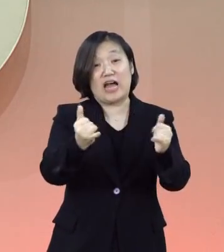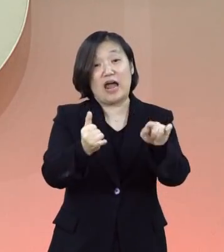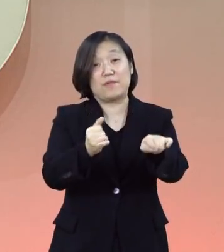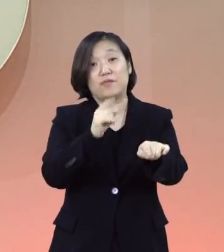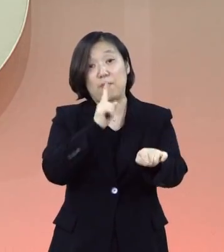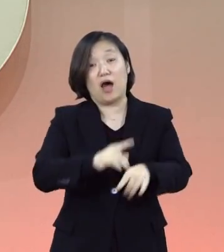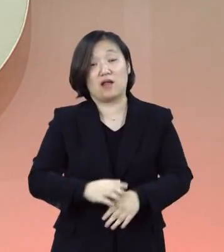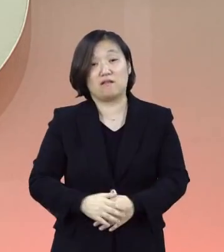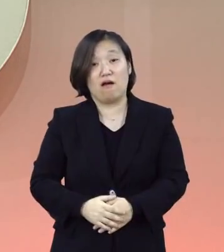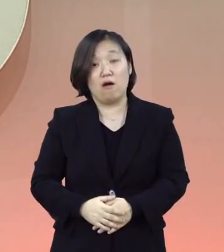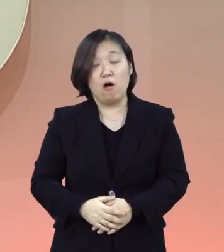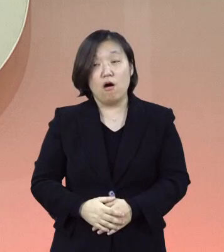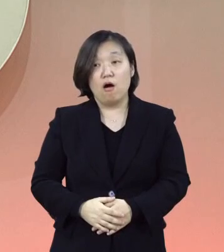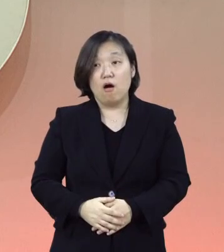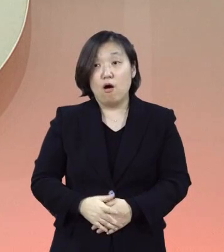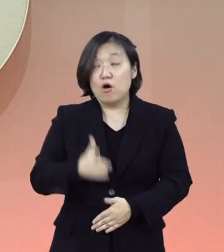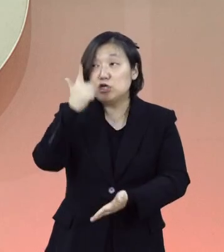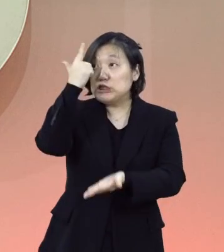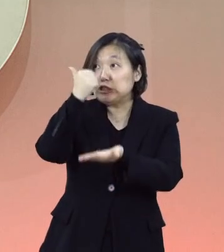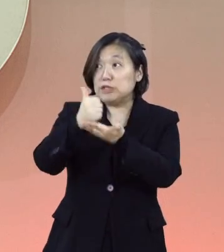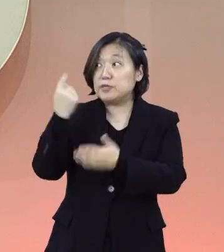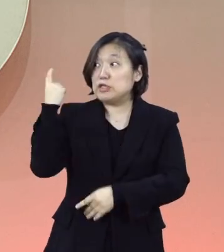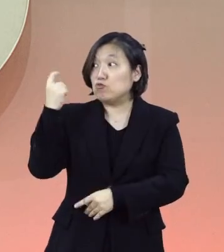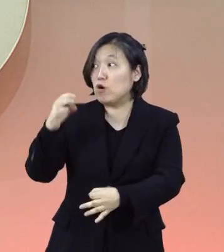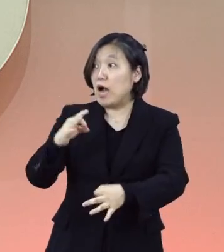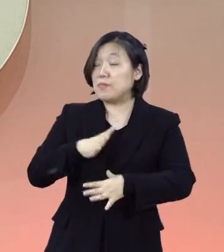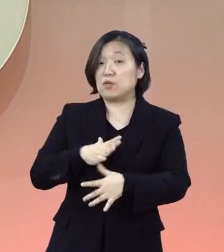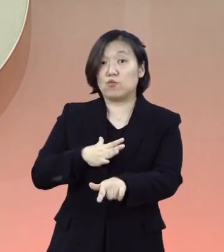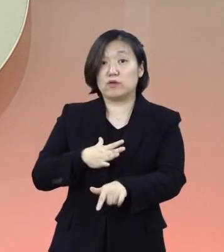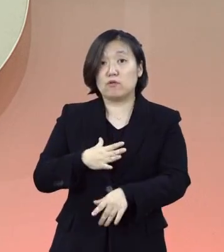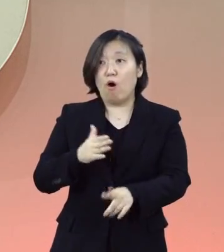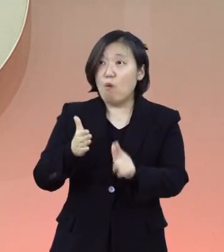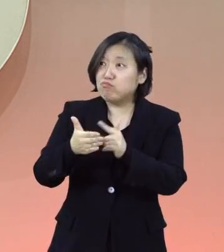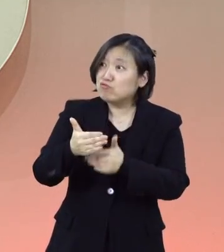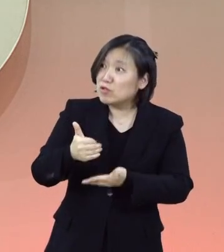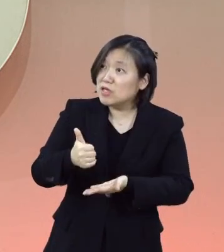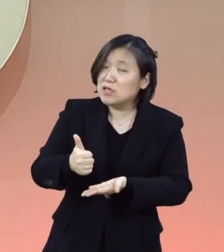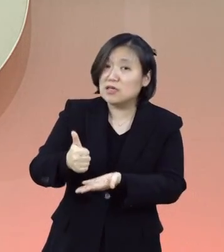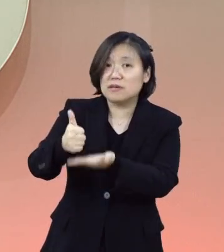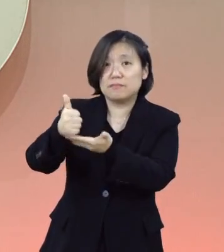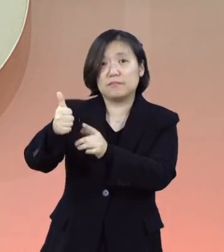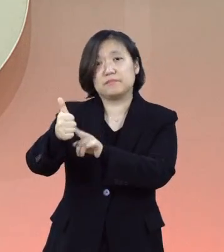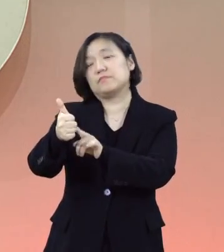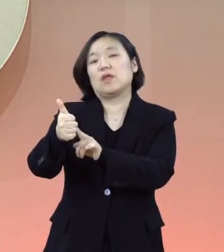놀래가지고, 아니 세존이시여, 부처님이시여,